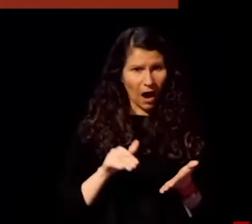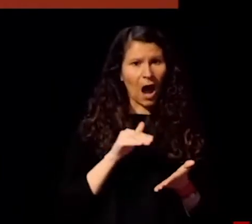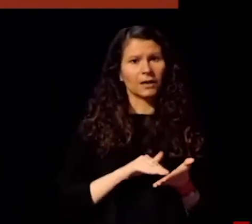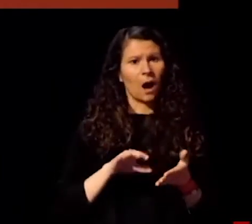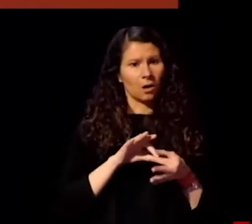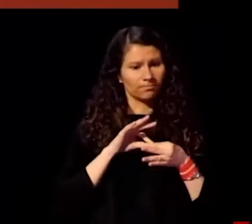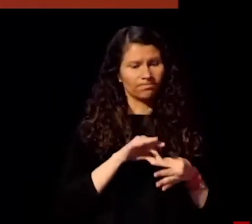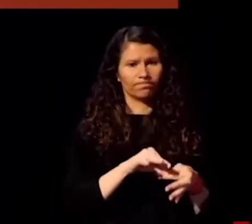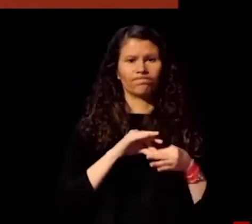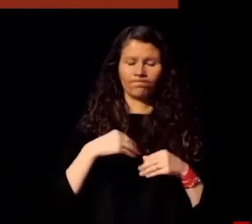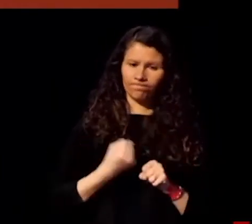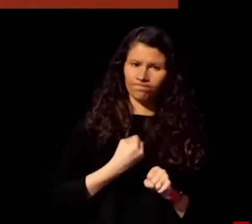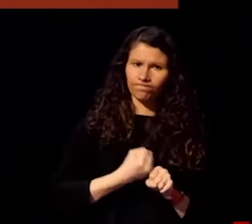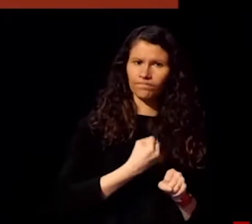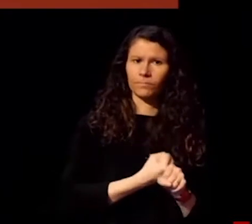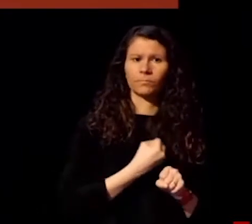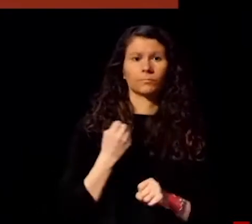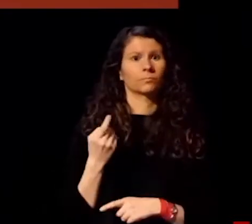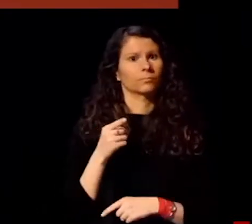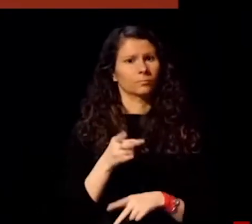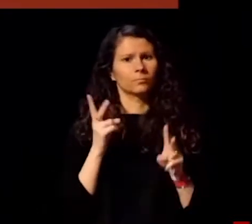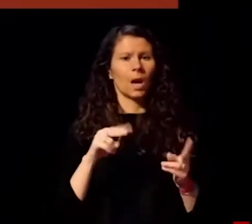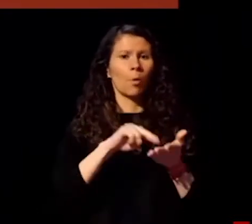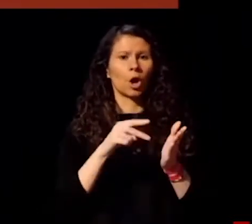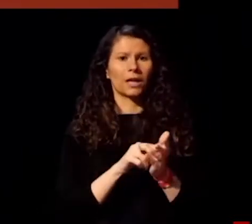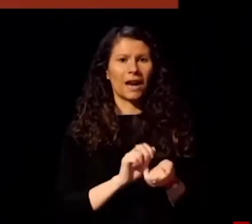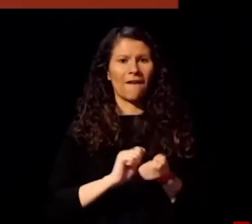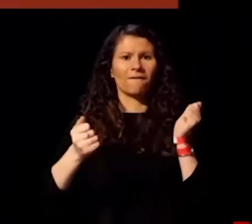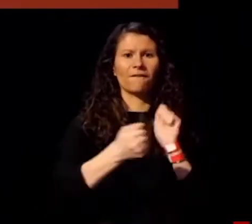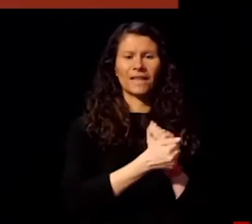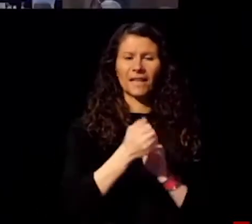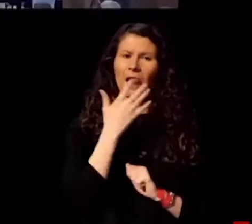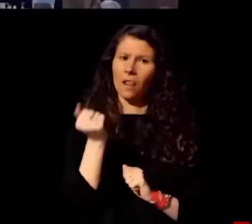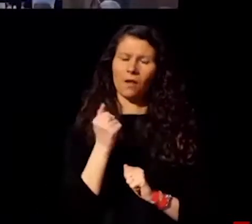für einen überfälligen politikwechsel streiten